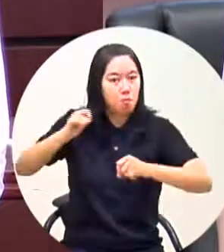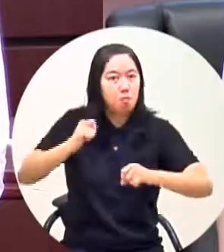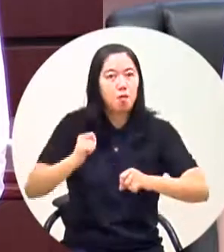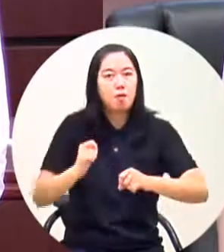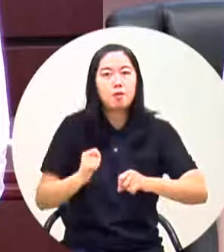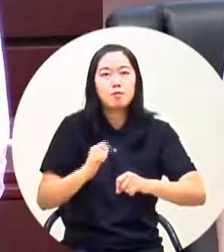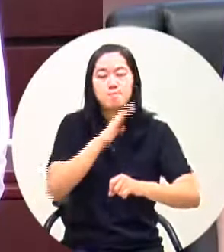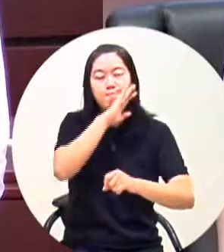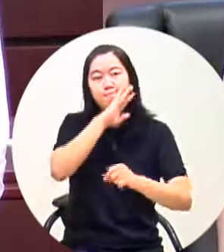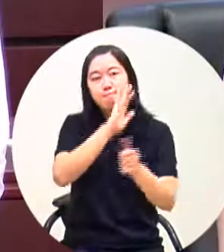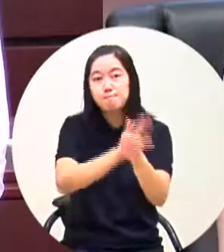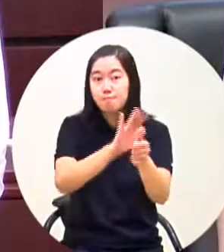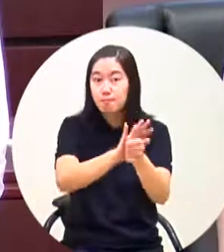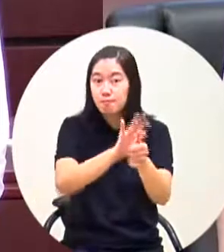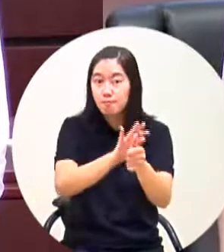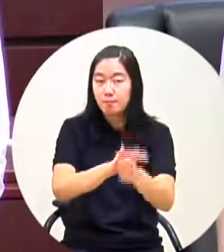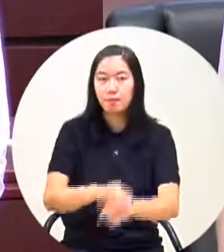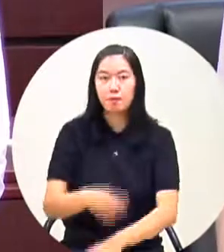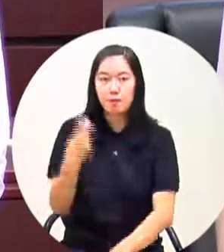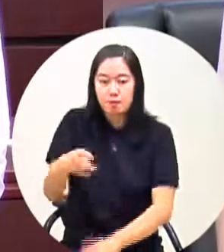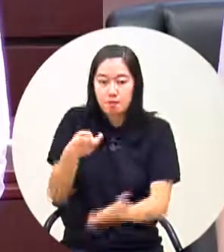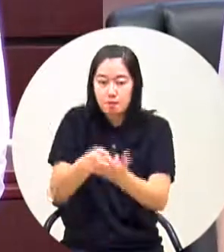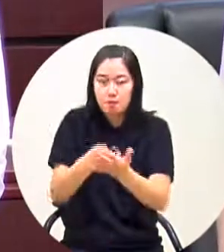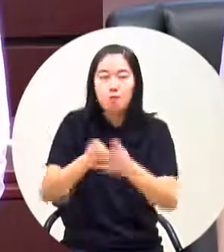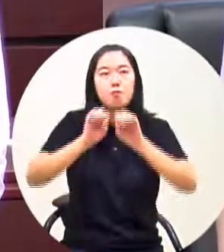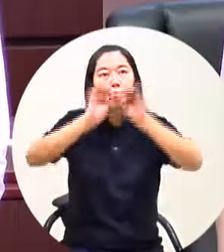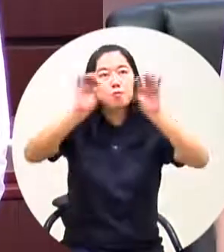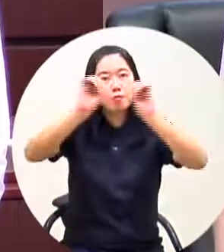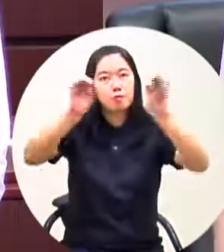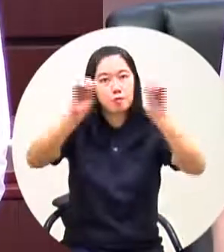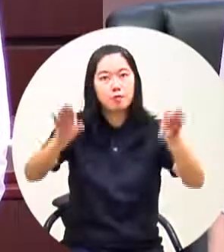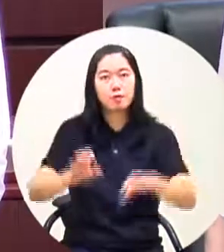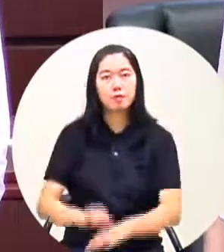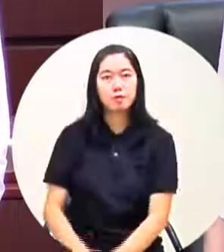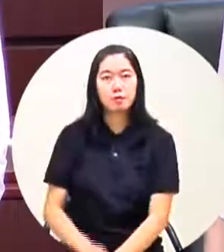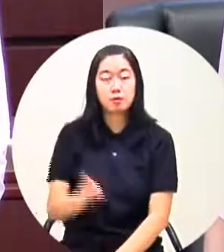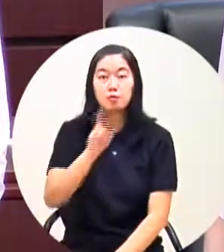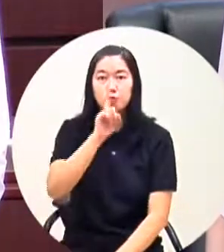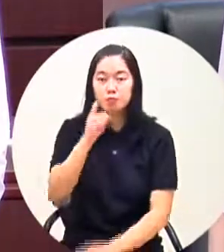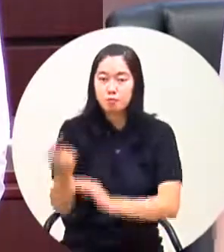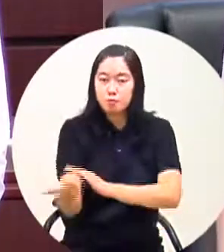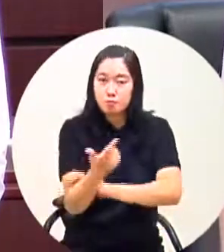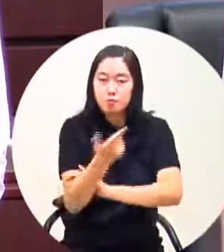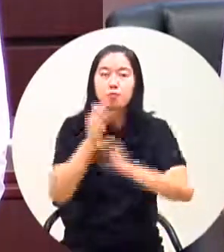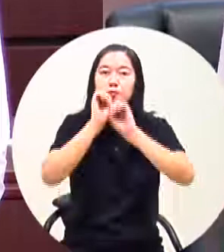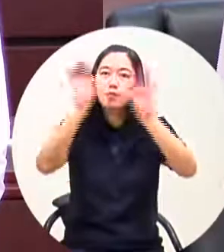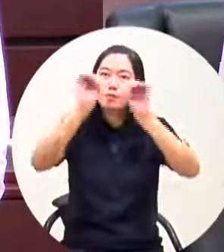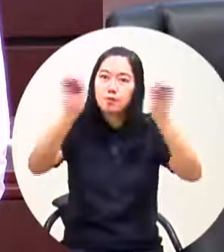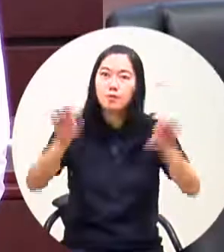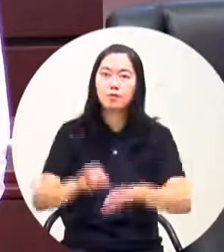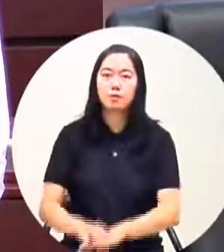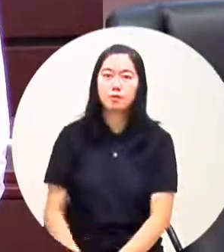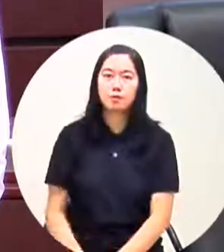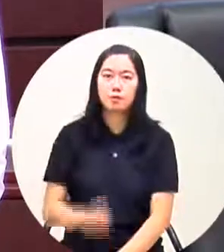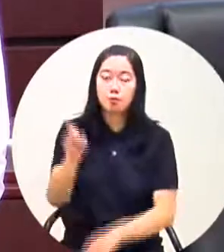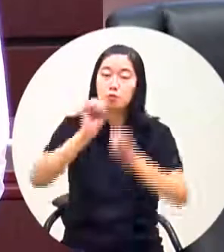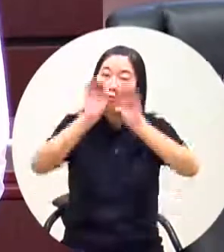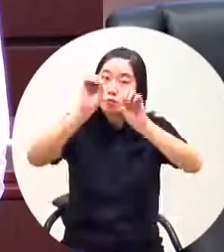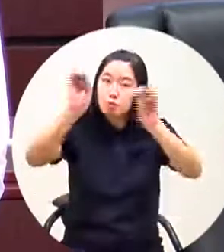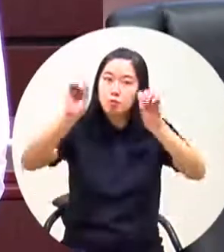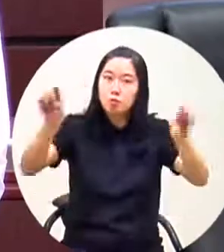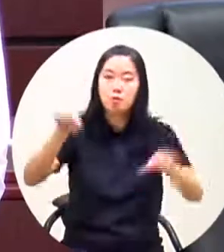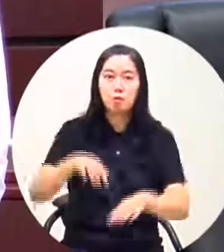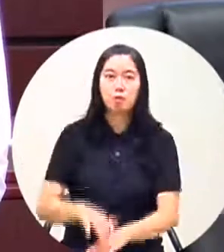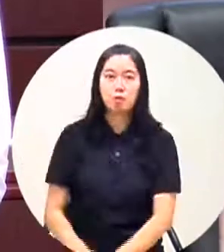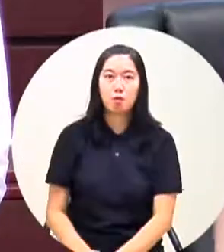且严格的宣导，哦，就是你讲的积极的宣导。而你宣导下来，我们